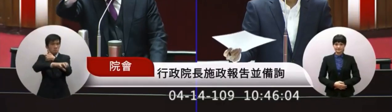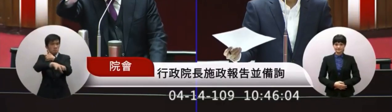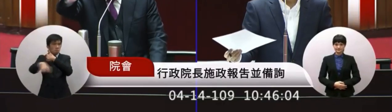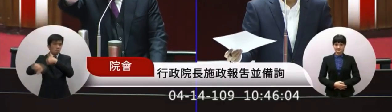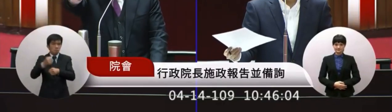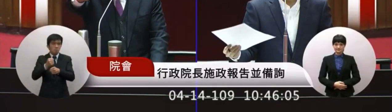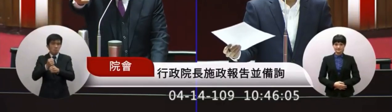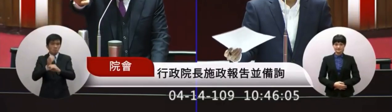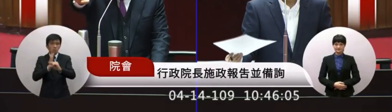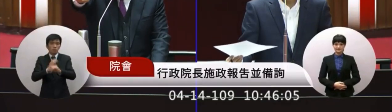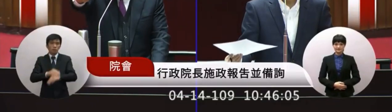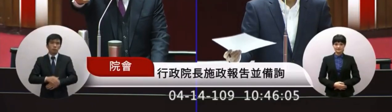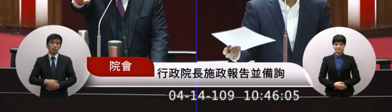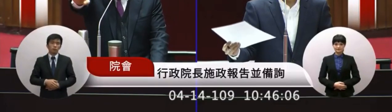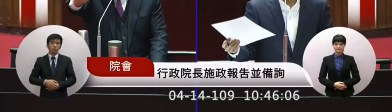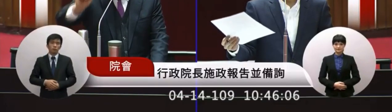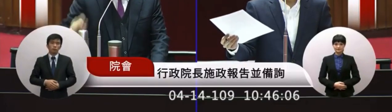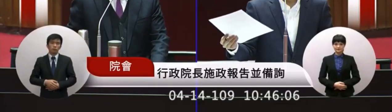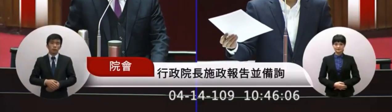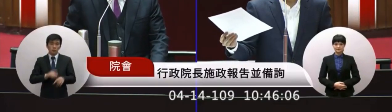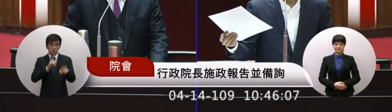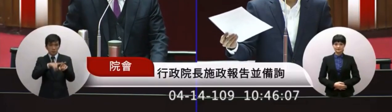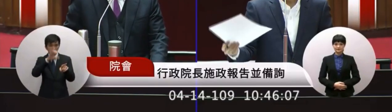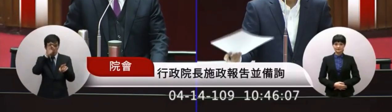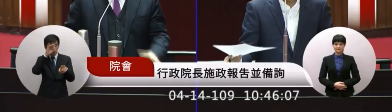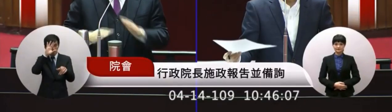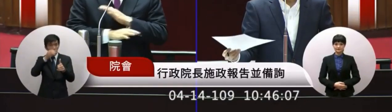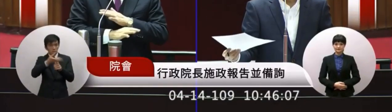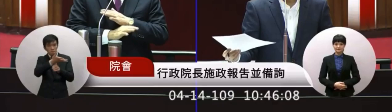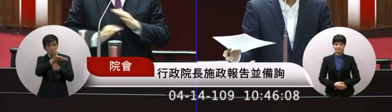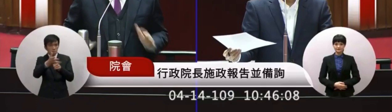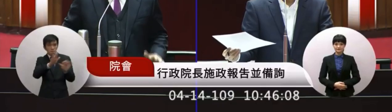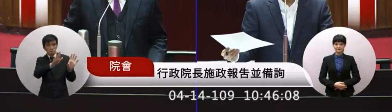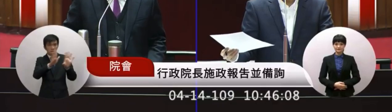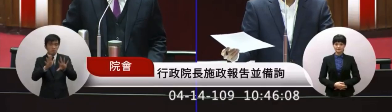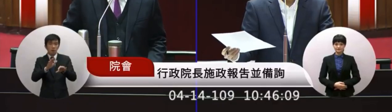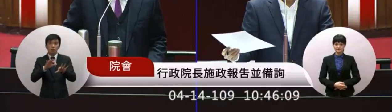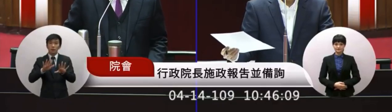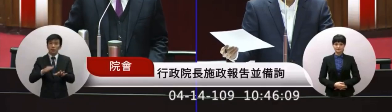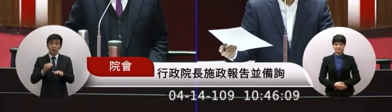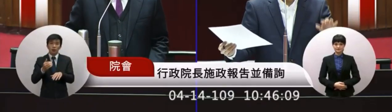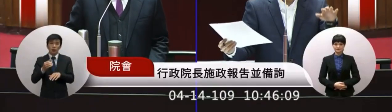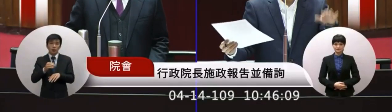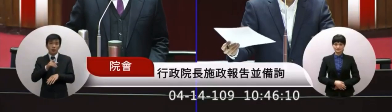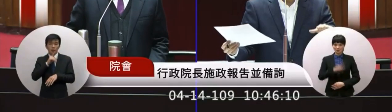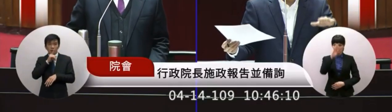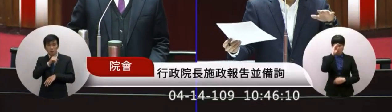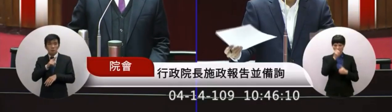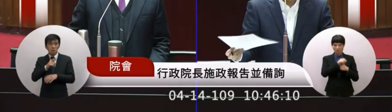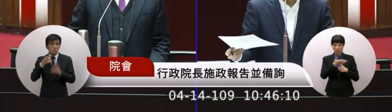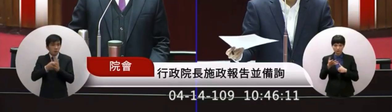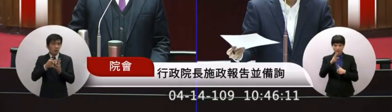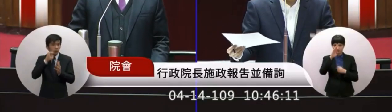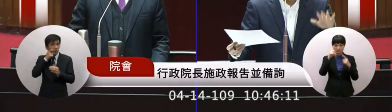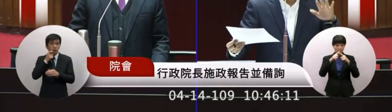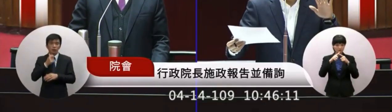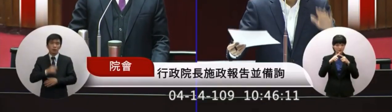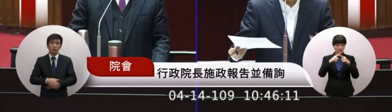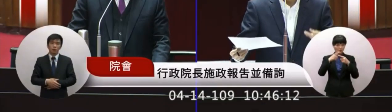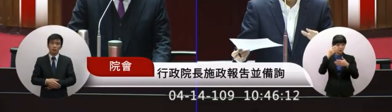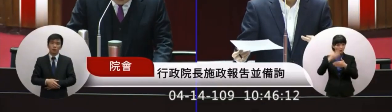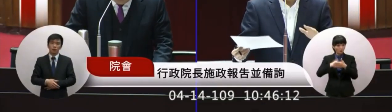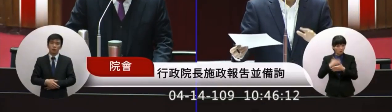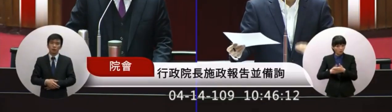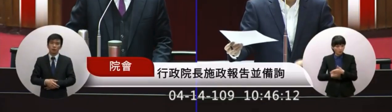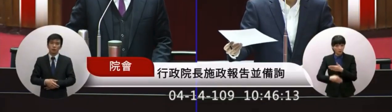但就是要看这个疫情的情况。现在疫情谁也不敢讲， 所以感染数越来越低，越来越低，我们就会开